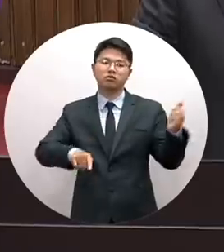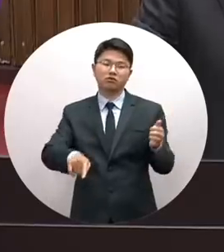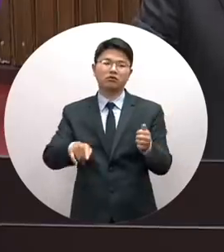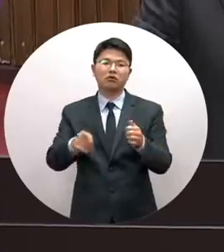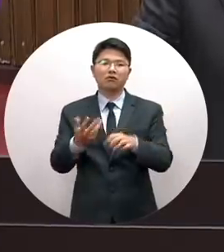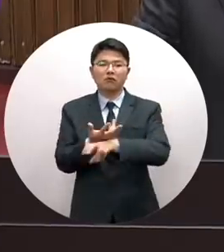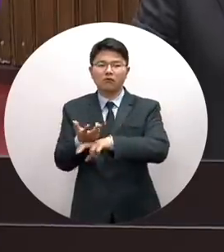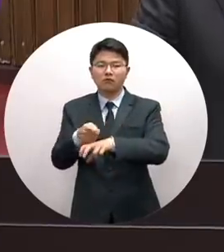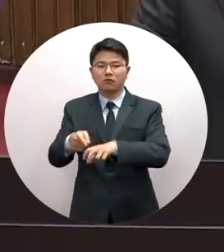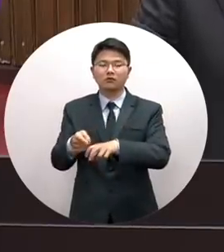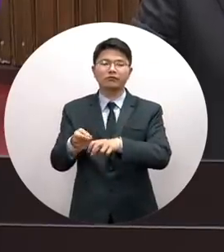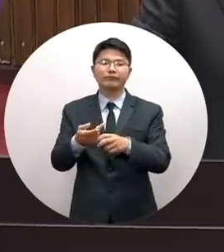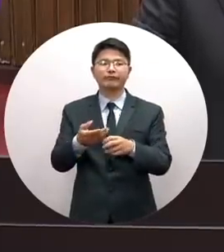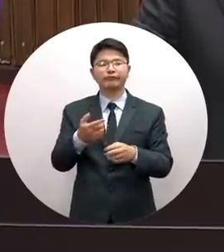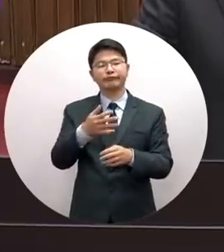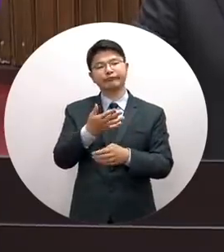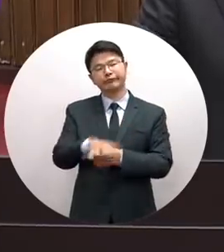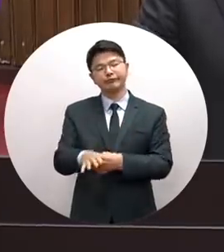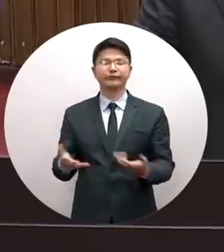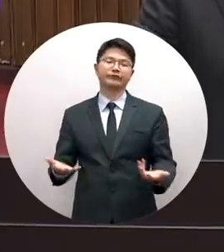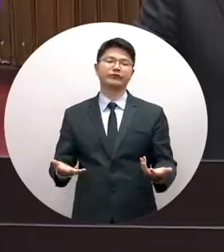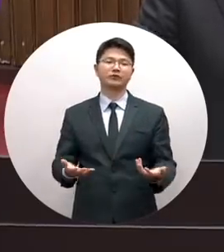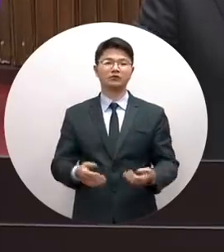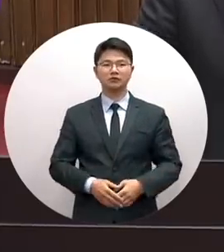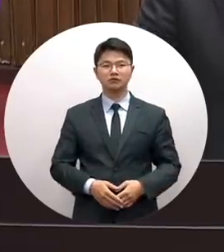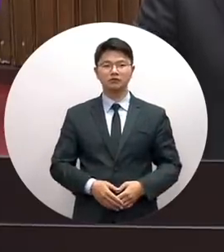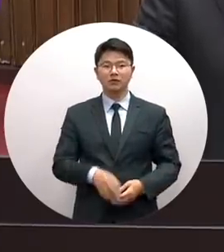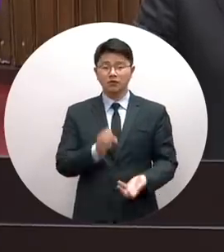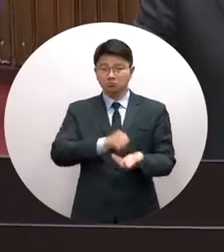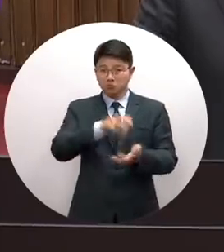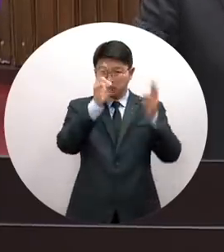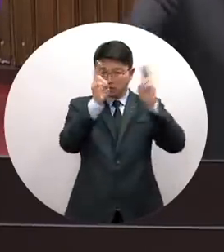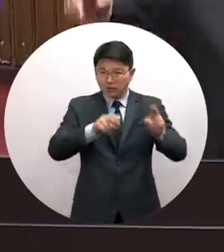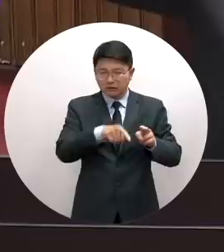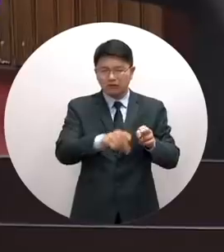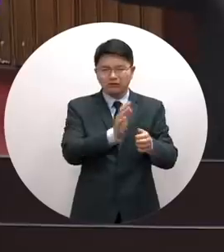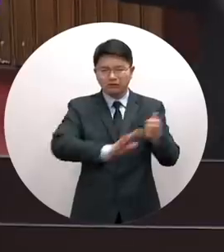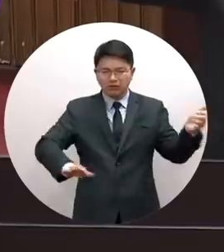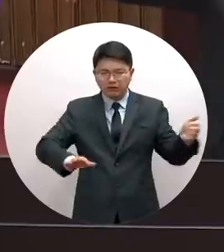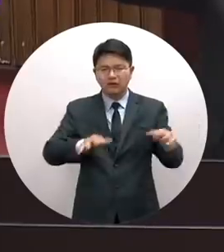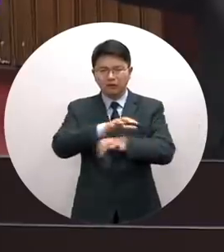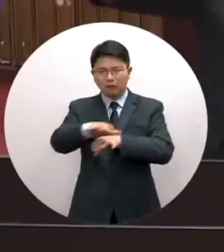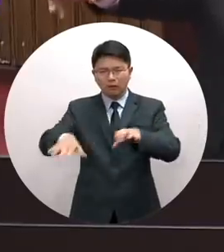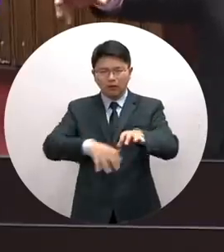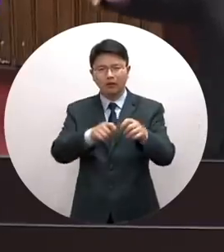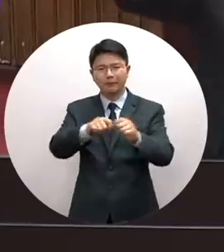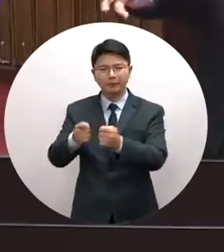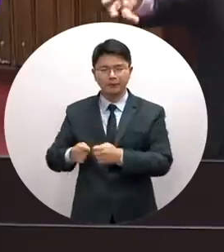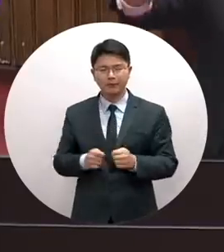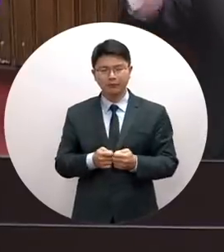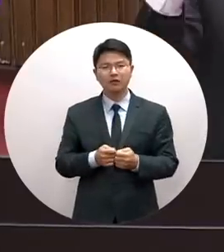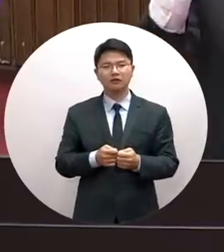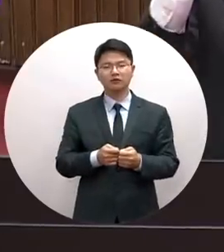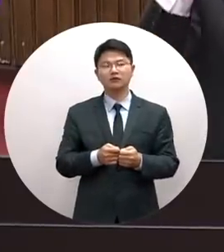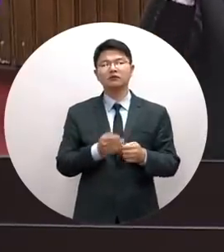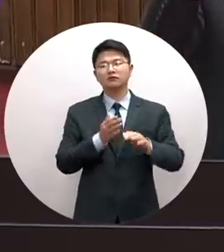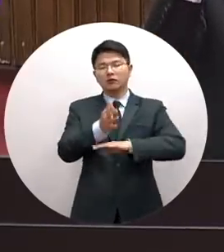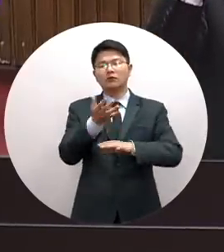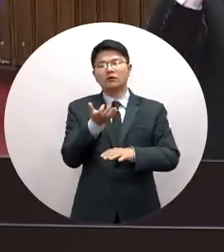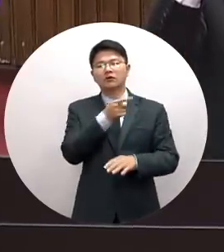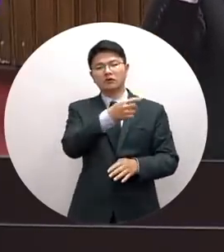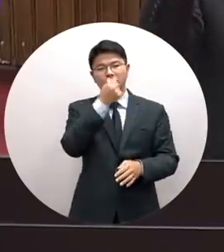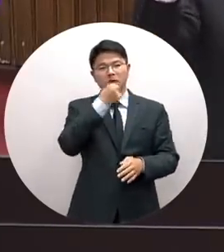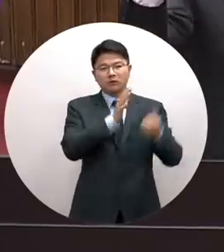你看核电厂所带来的环境灾害，远超过刚才蒋委员举例的